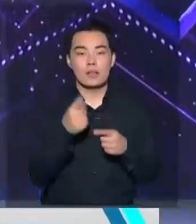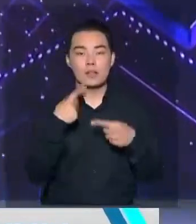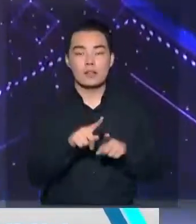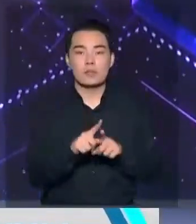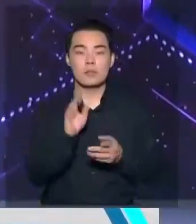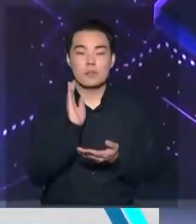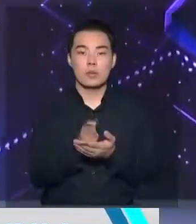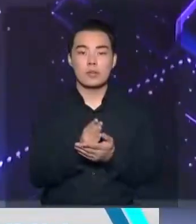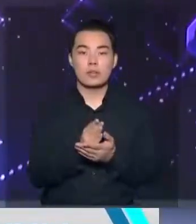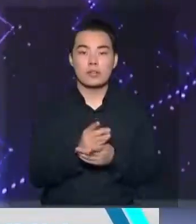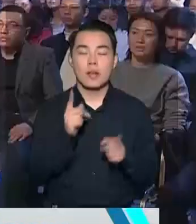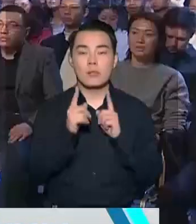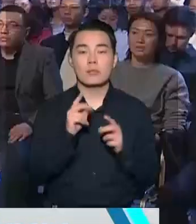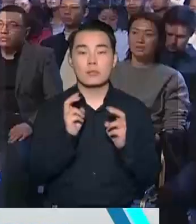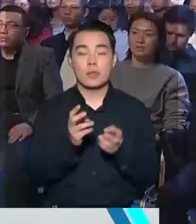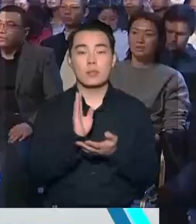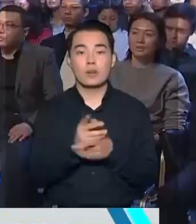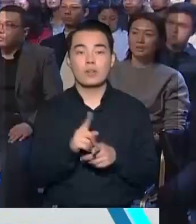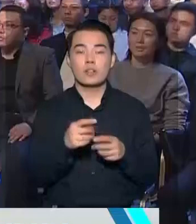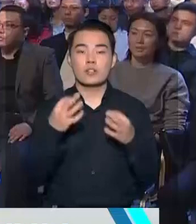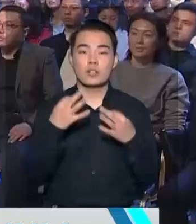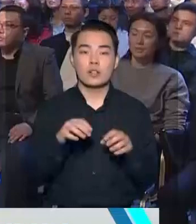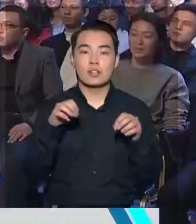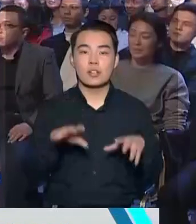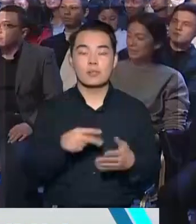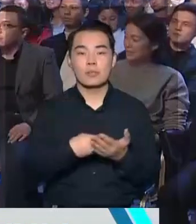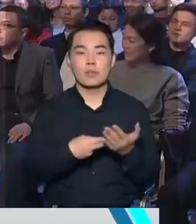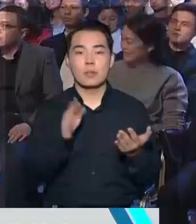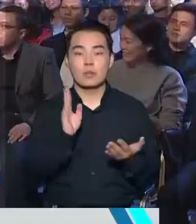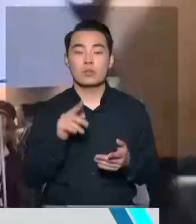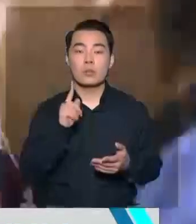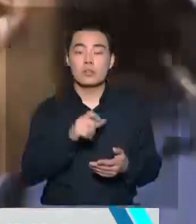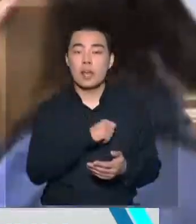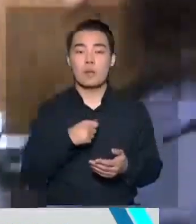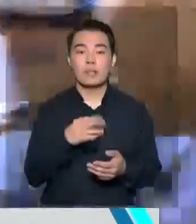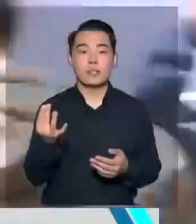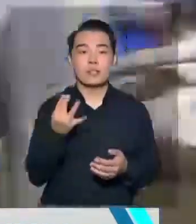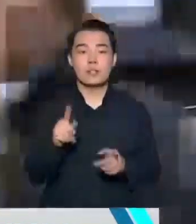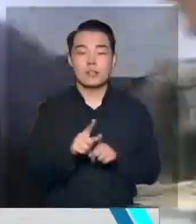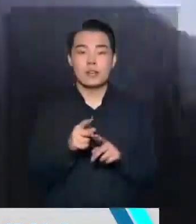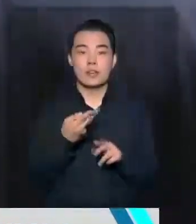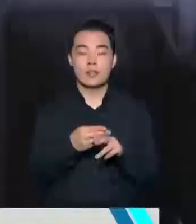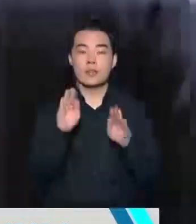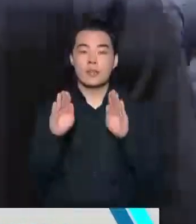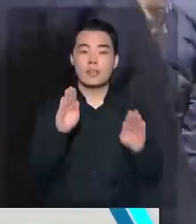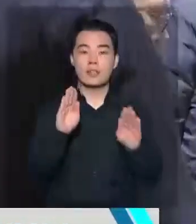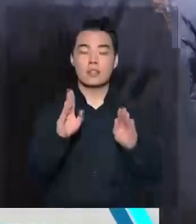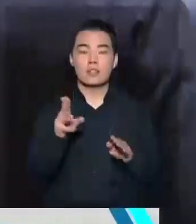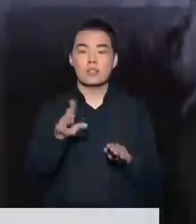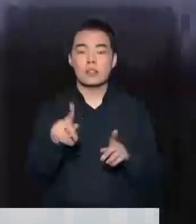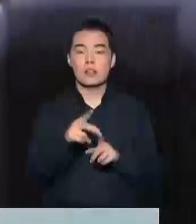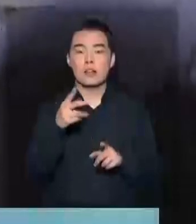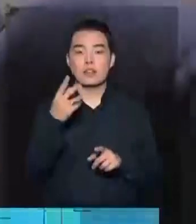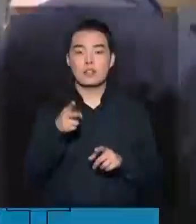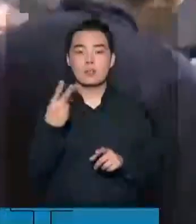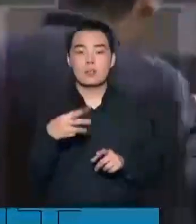сессиялар өткізеді. Мәлімдемелер жасайды, түрлі келісімдерге қол қояды. Бірақ ең қызығы бұл көрме. Digital Алматы